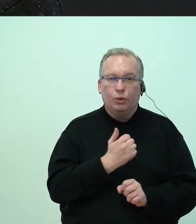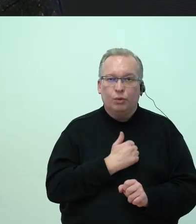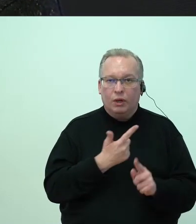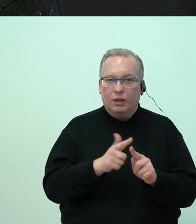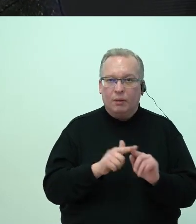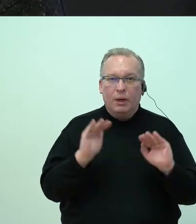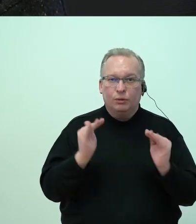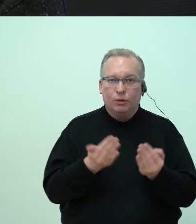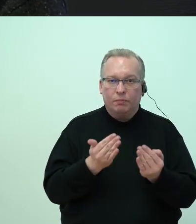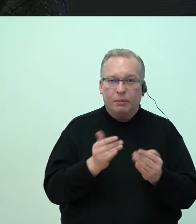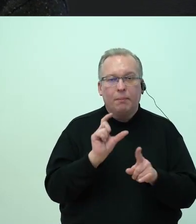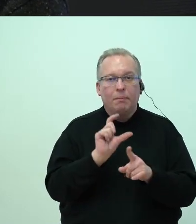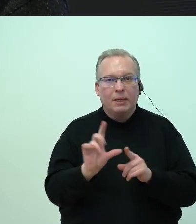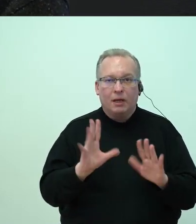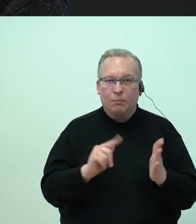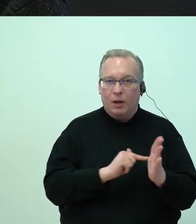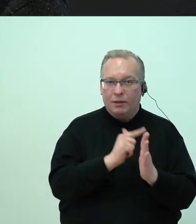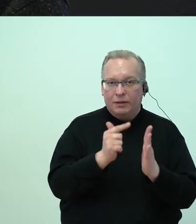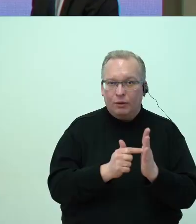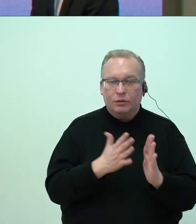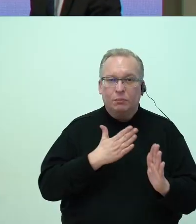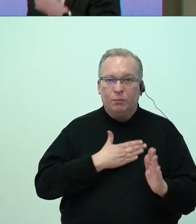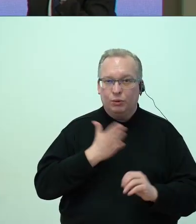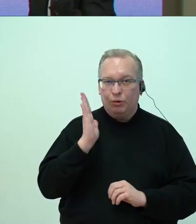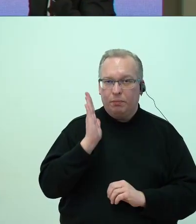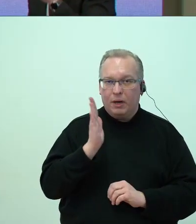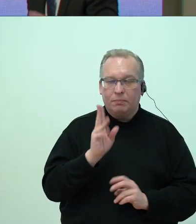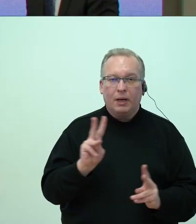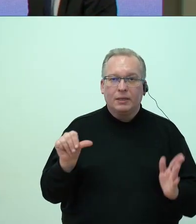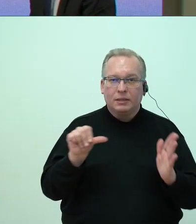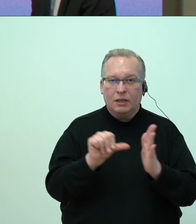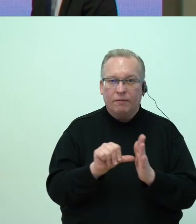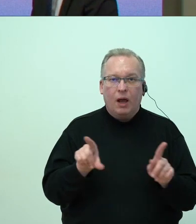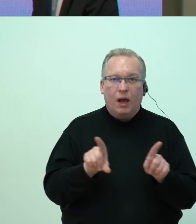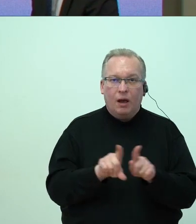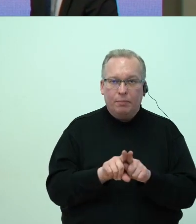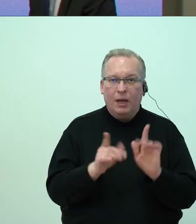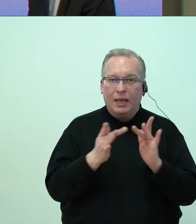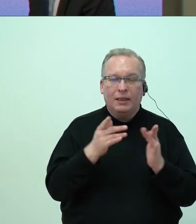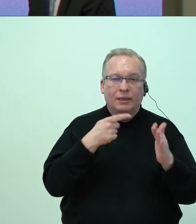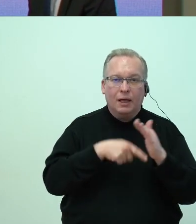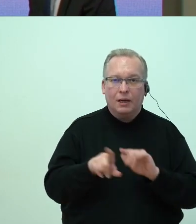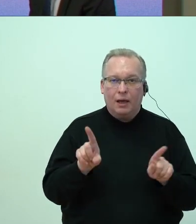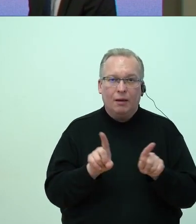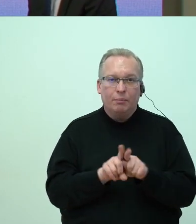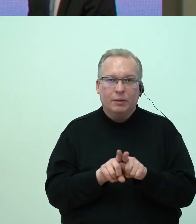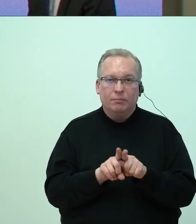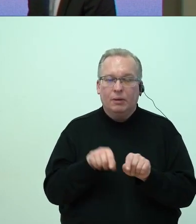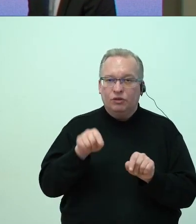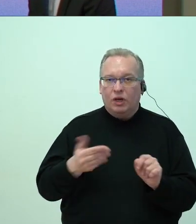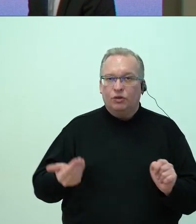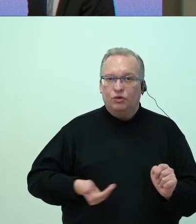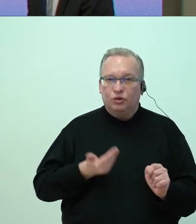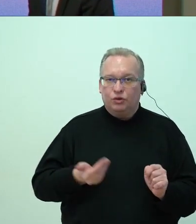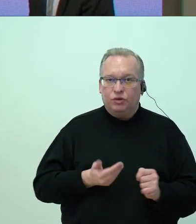labai trumpą pastabą ar klausimą mūsų pranešėjams, kurie dalyvauja tiek internete, tiek čia